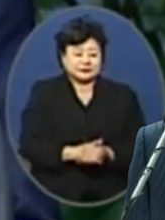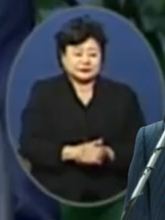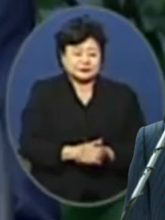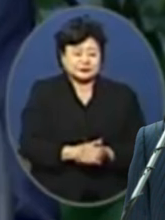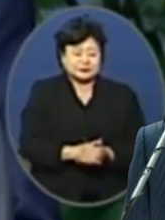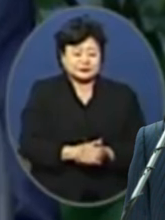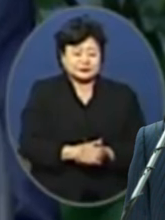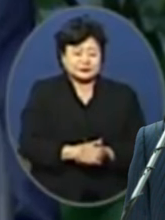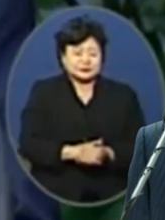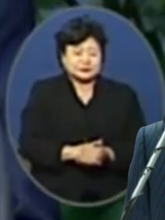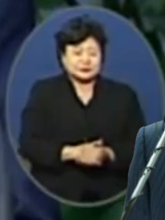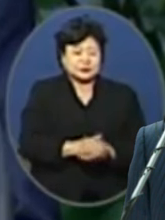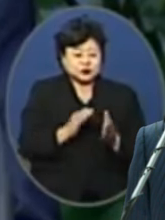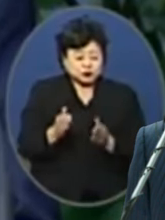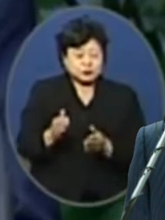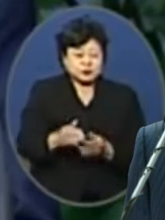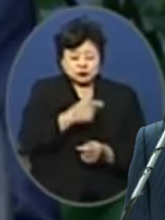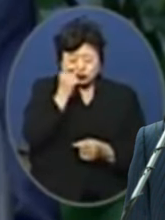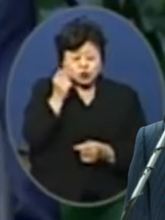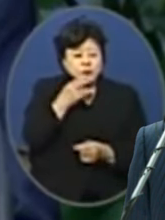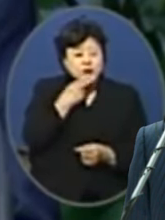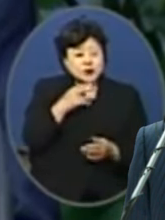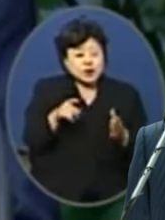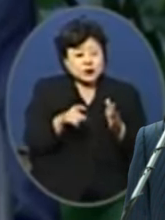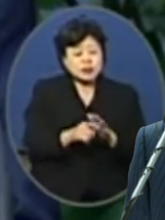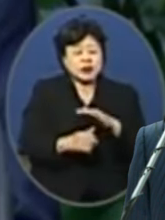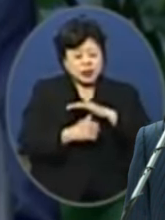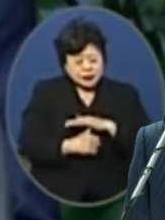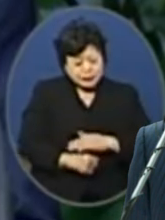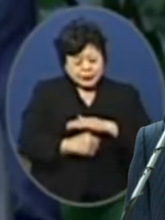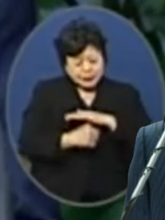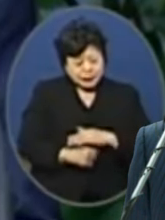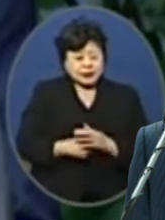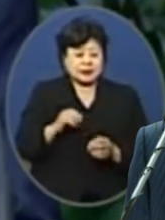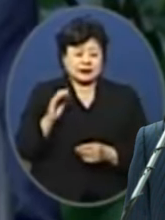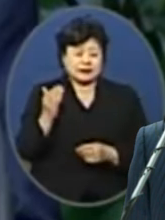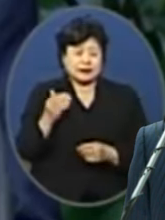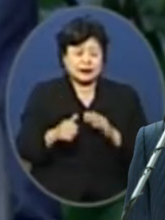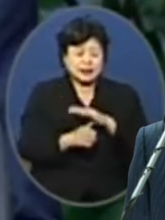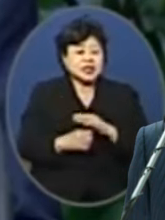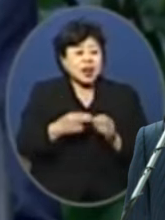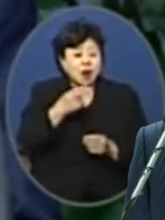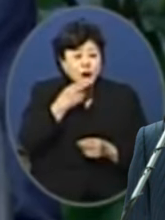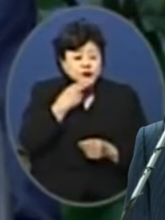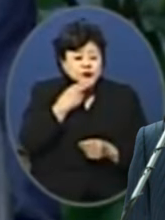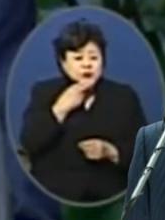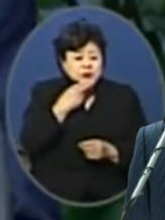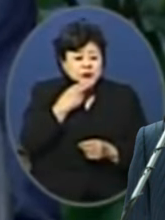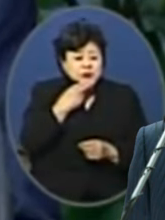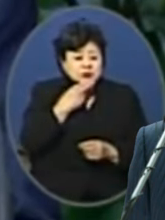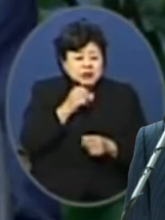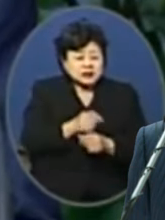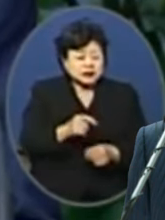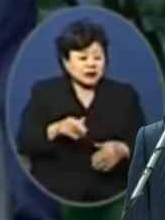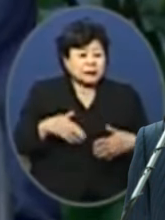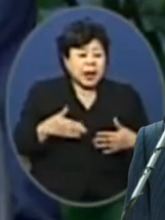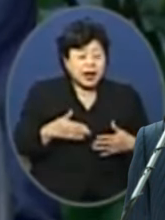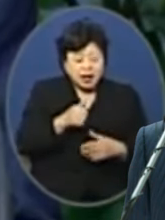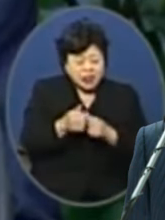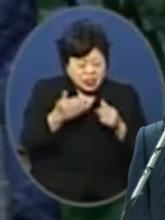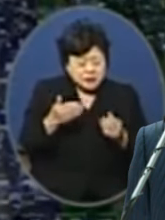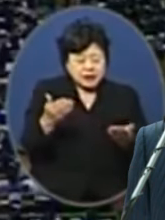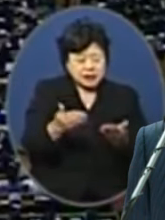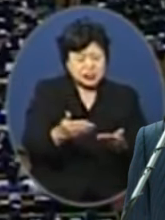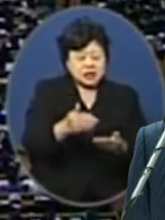온전히 구비하여 모자람이 없게 되기 위해서 인내해야 되는 것입니다 인내 없이 성격이 급한 사람은 하나님의